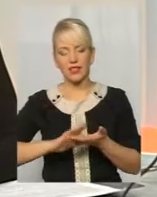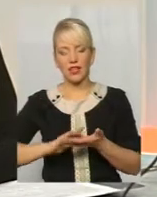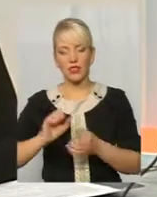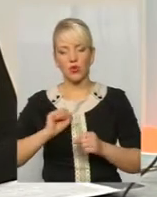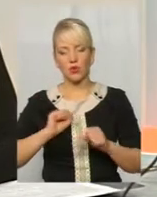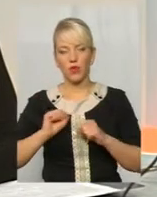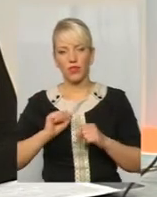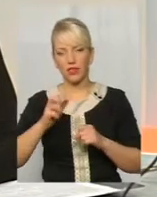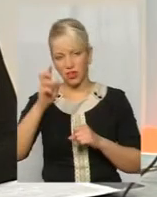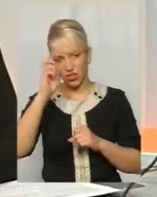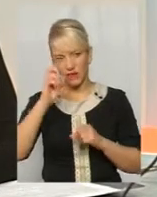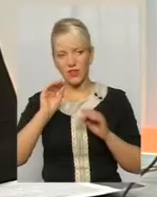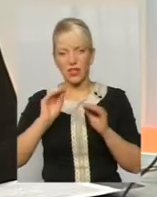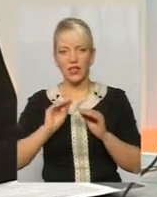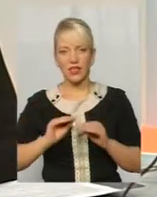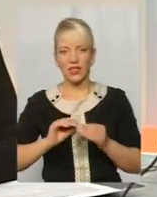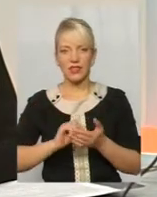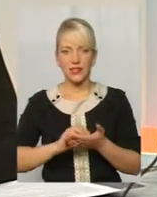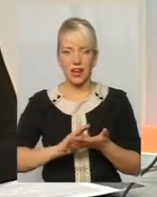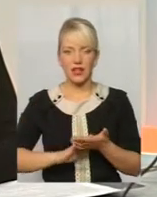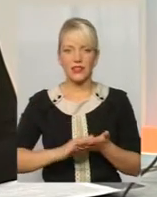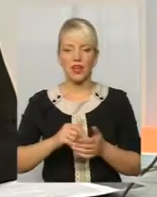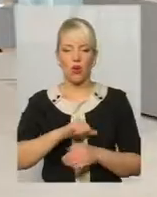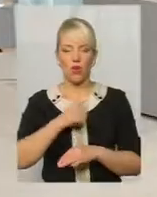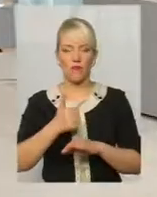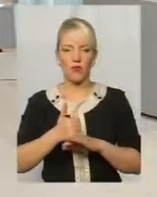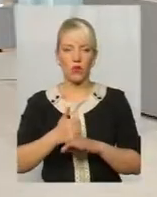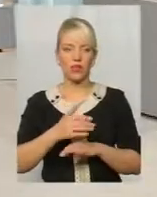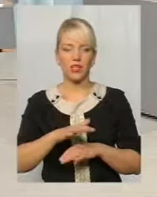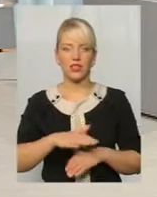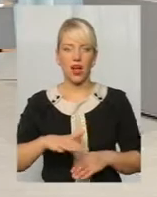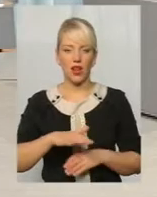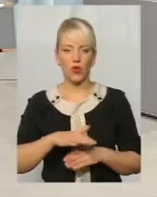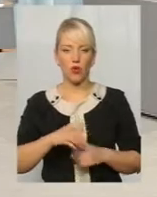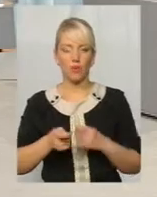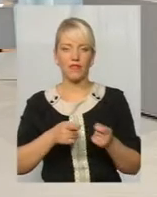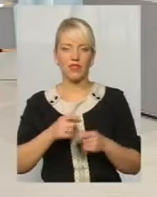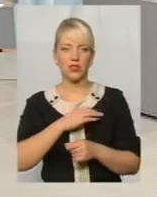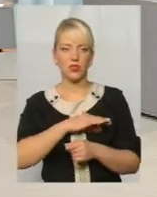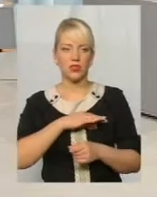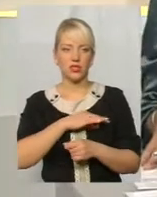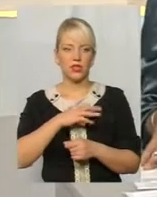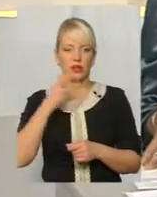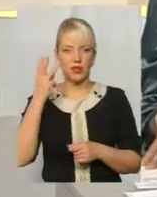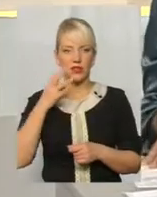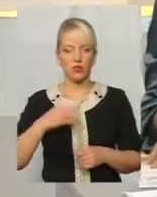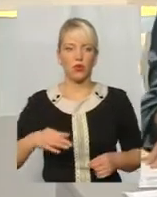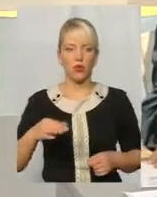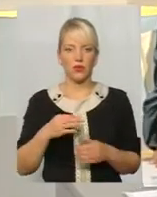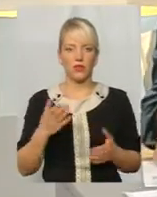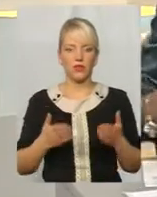реєстрації головного територіального управління юстиції у Хмельницькій області. Доброго здоров'я, шановні гості. Власне, якщо говорити